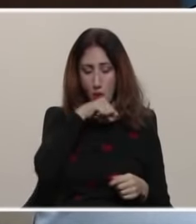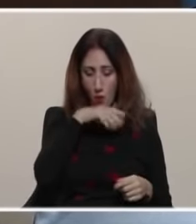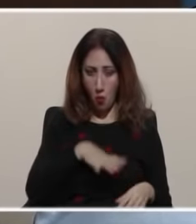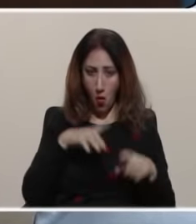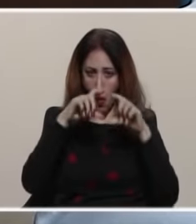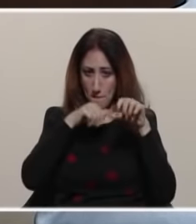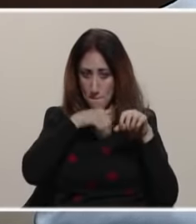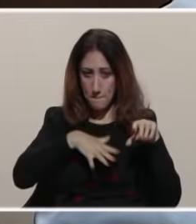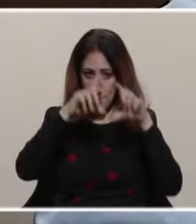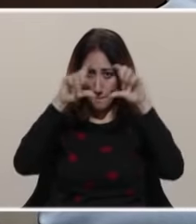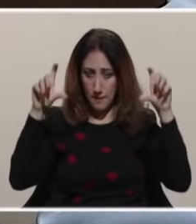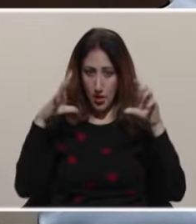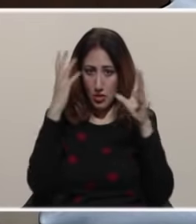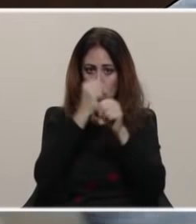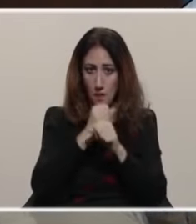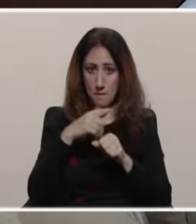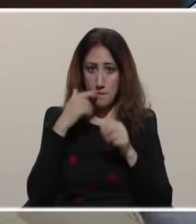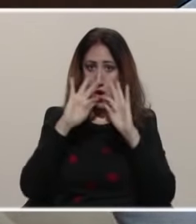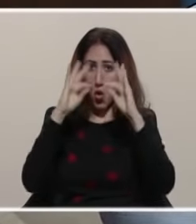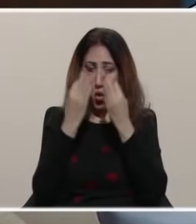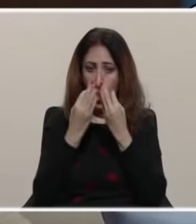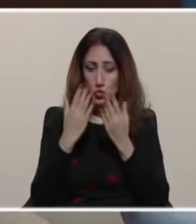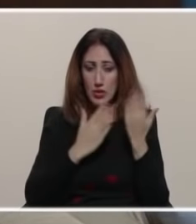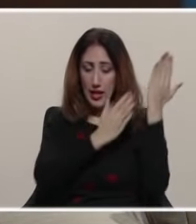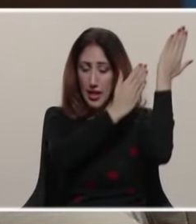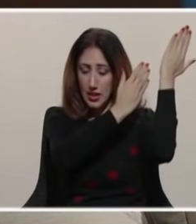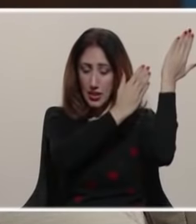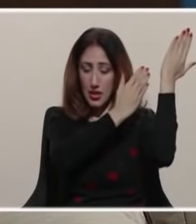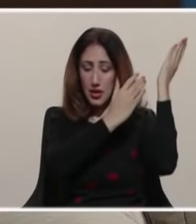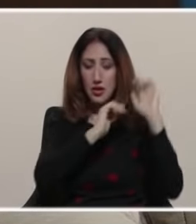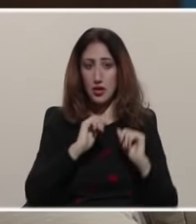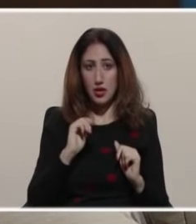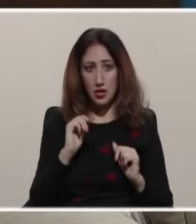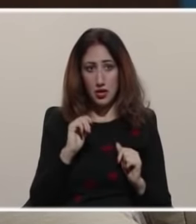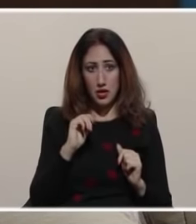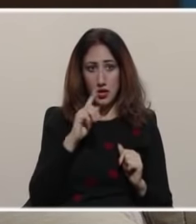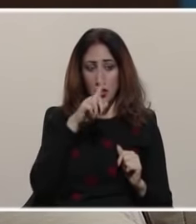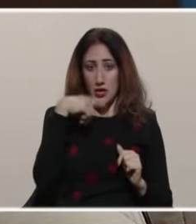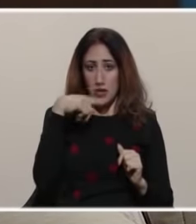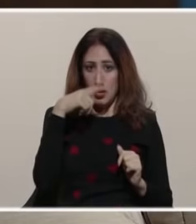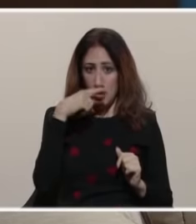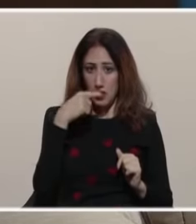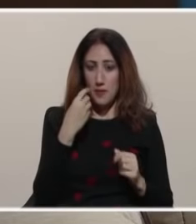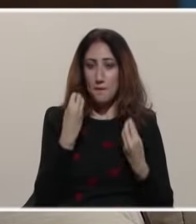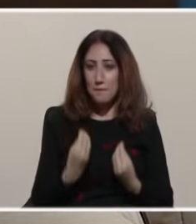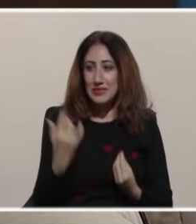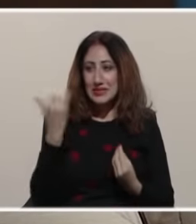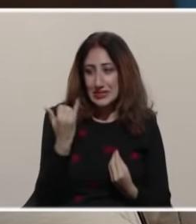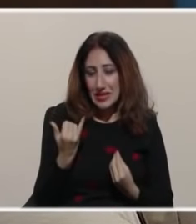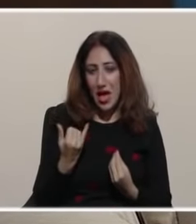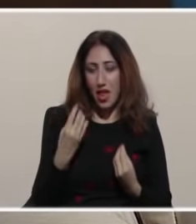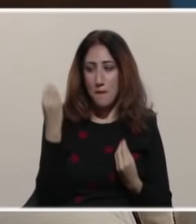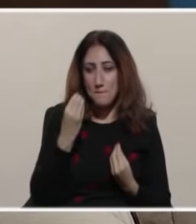وسلم قال أهل الجنة، الحديث عند الإمام مسلم، كل سهل هين